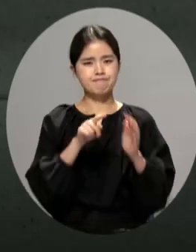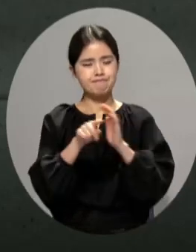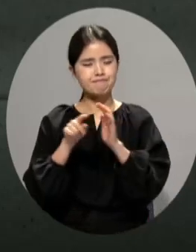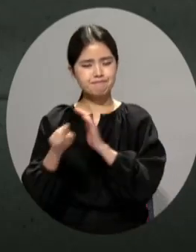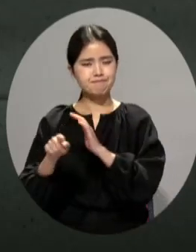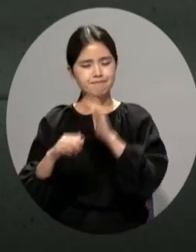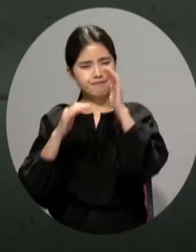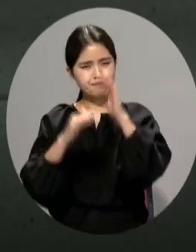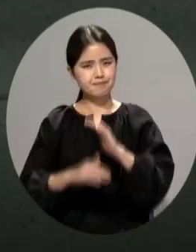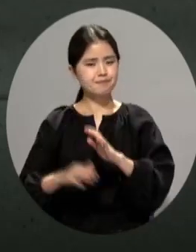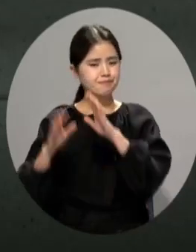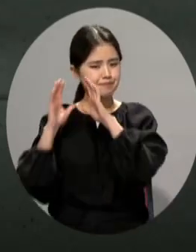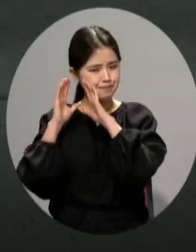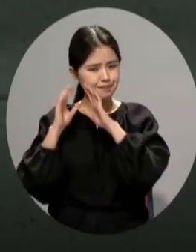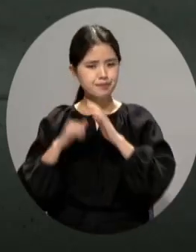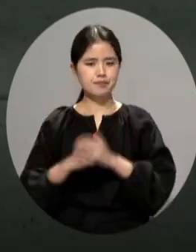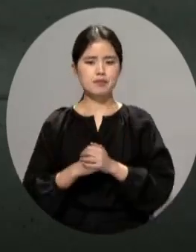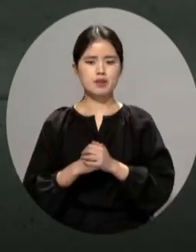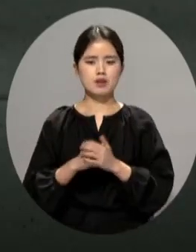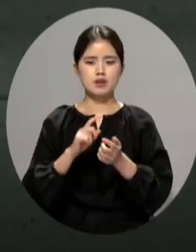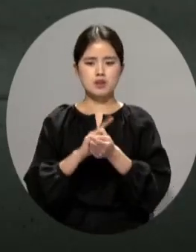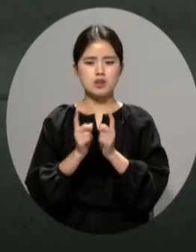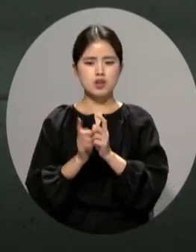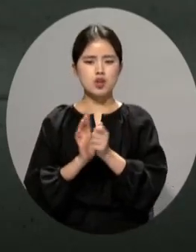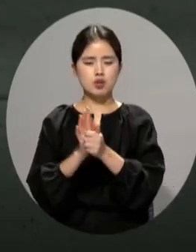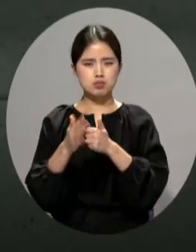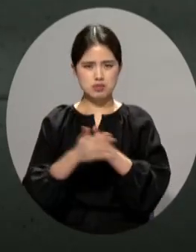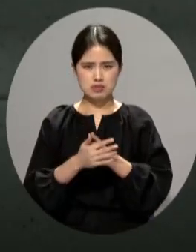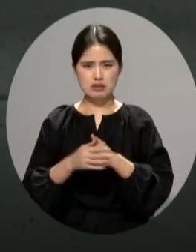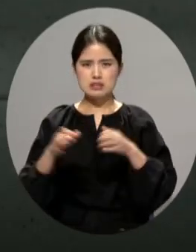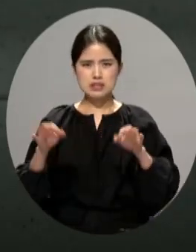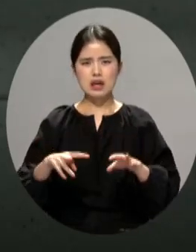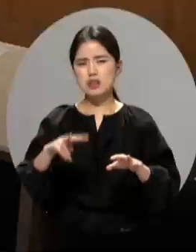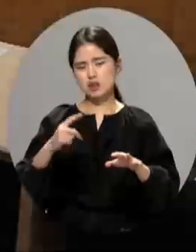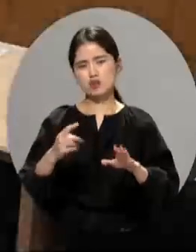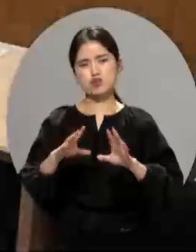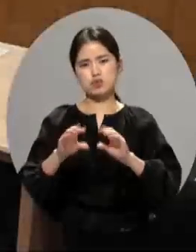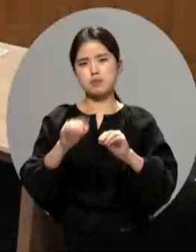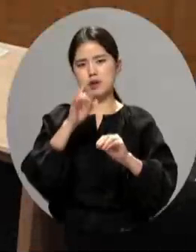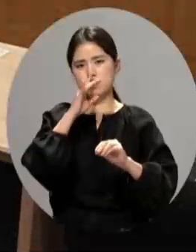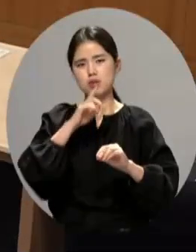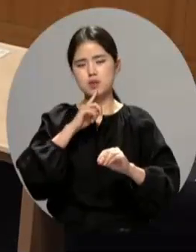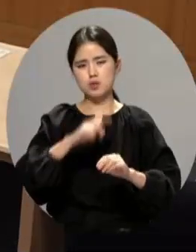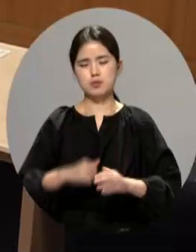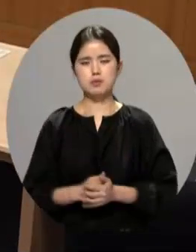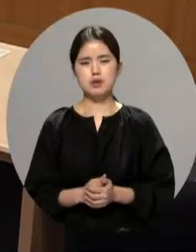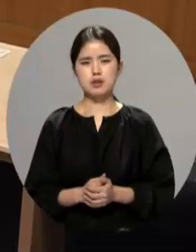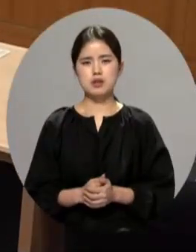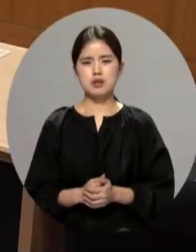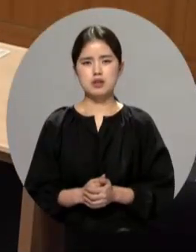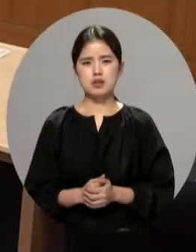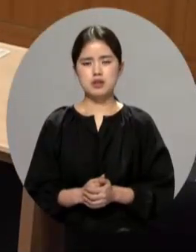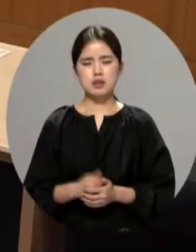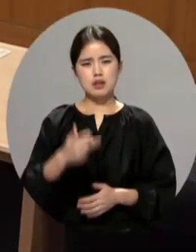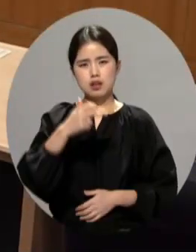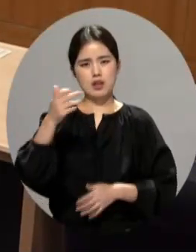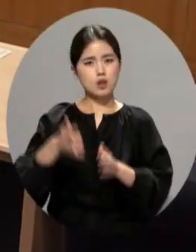또한 협치가 잠시라도 중단되어서는 안 된다. 그러면서